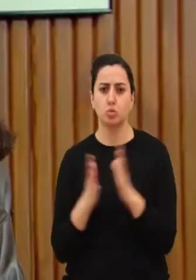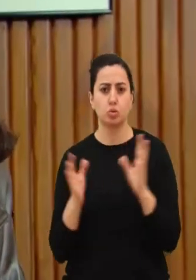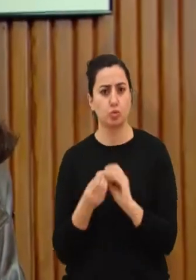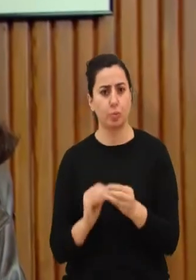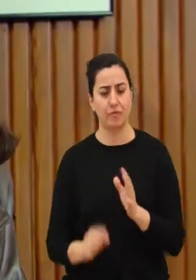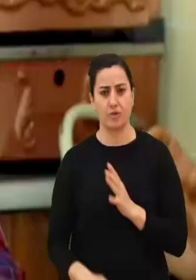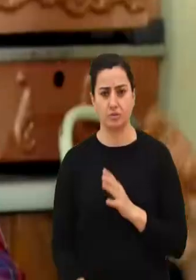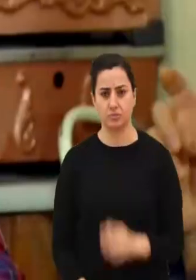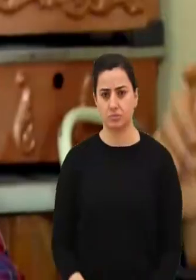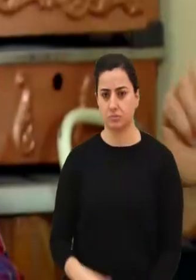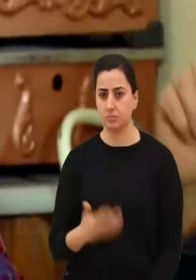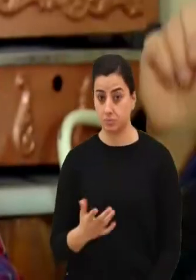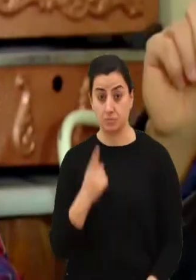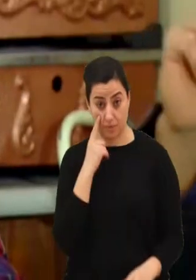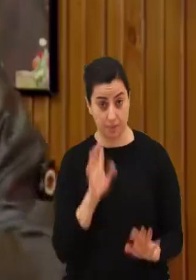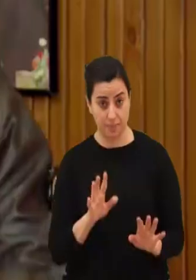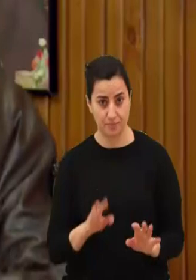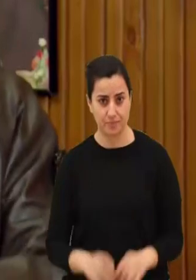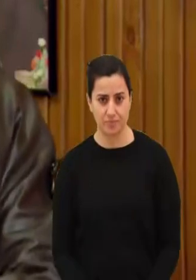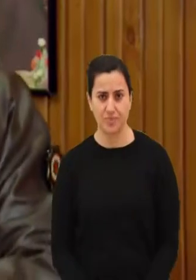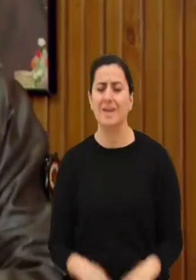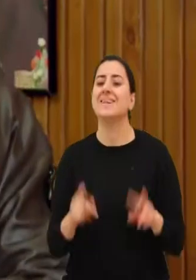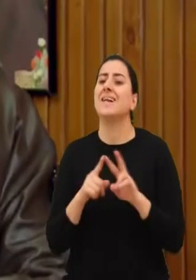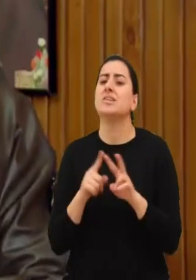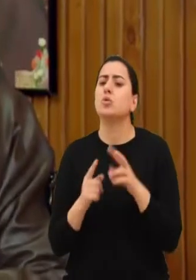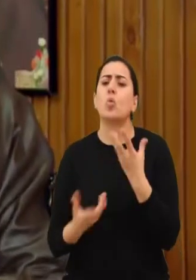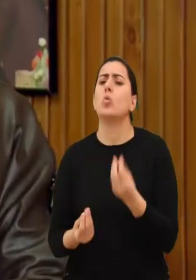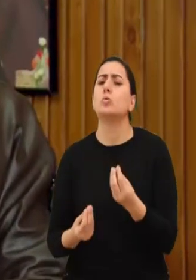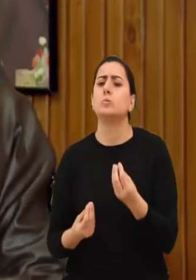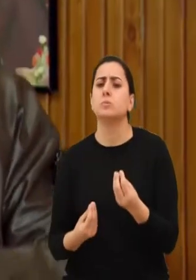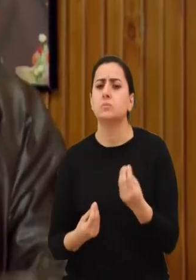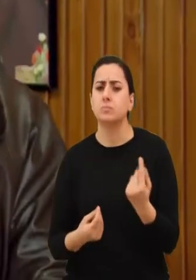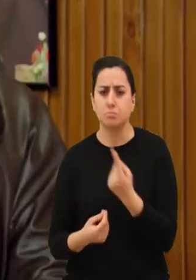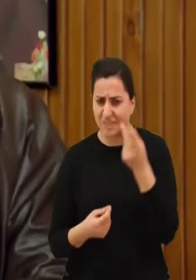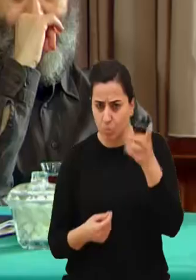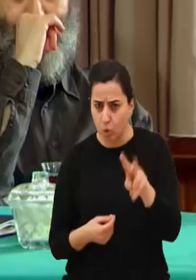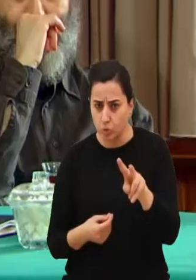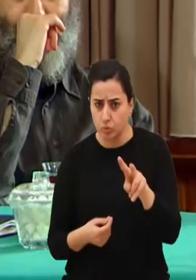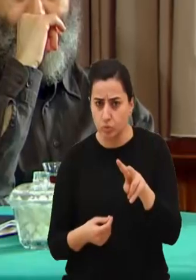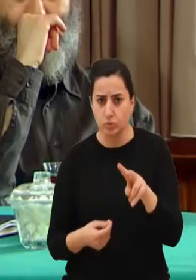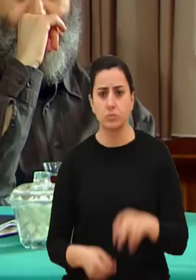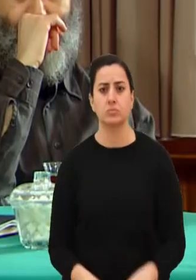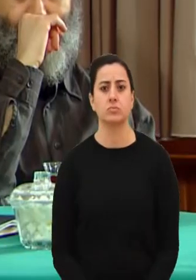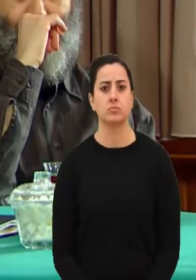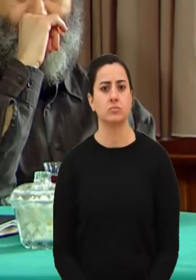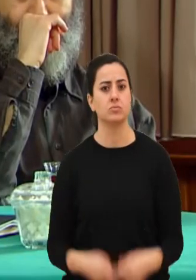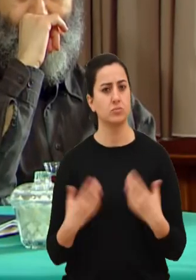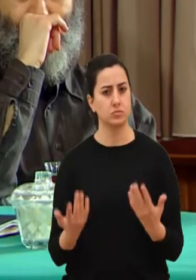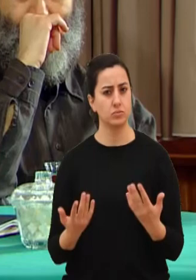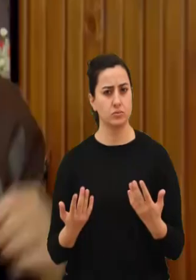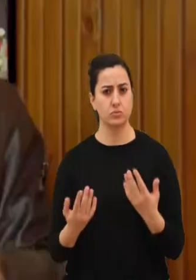var. Aynen öyle. Ay bak şimdi. Niyazi ne oldu ya? Biri mi öldü? Ola